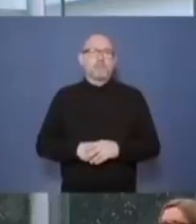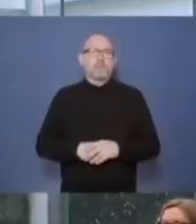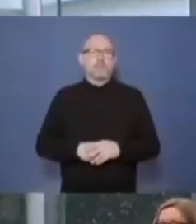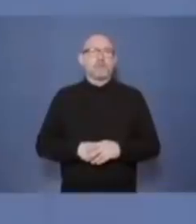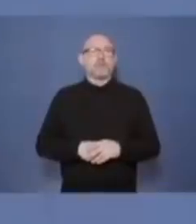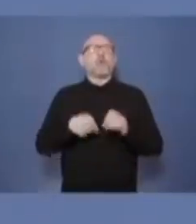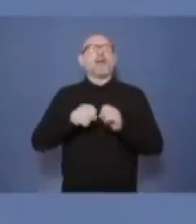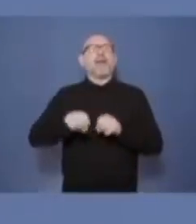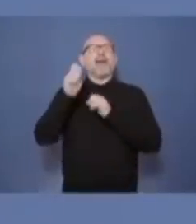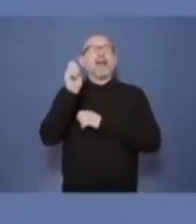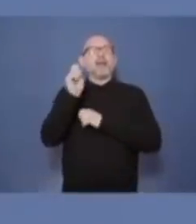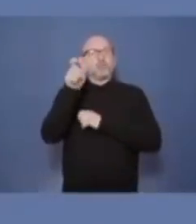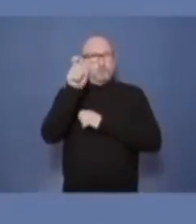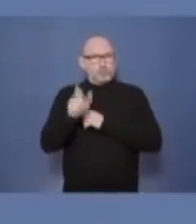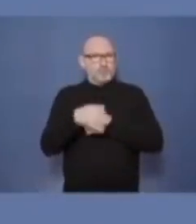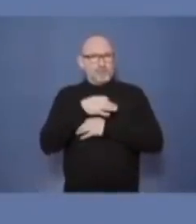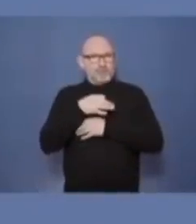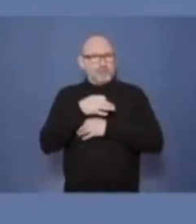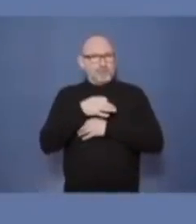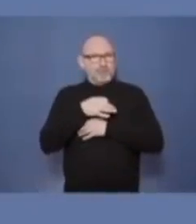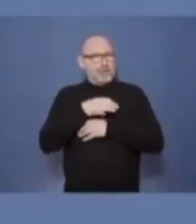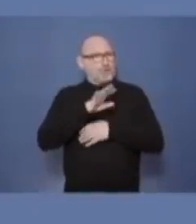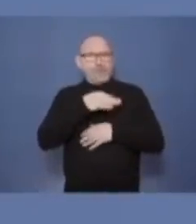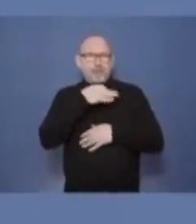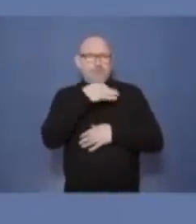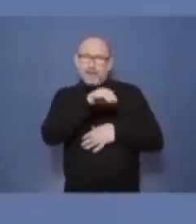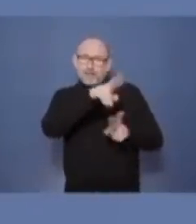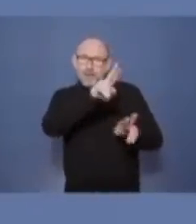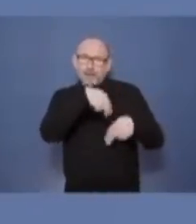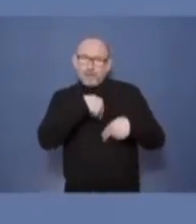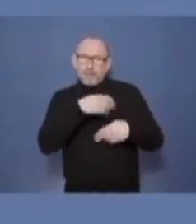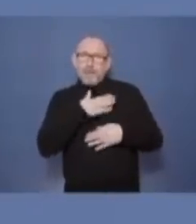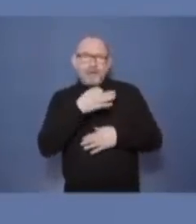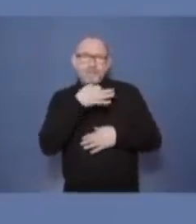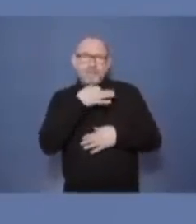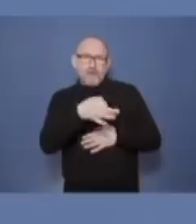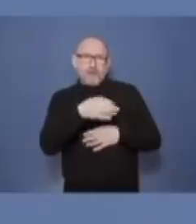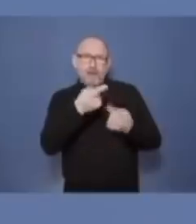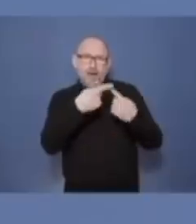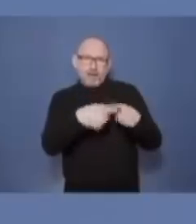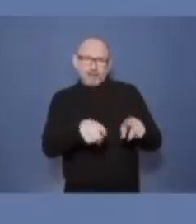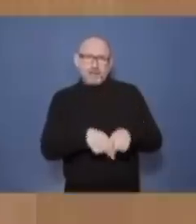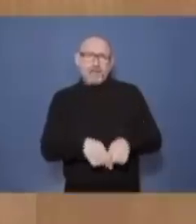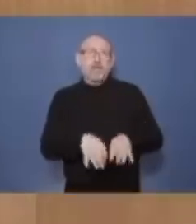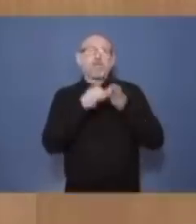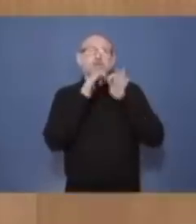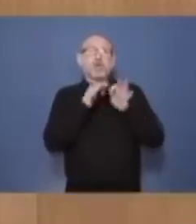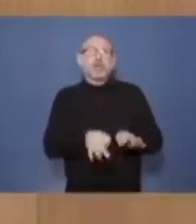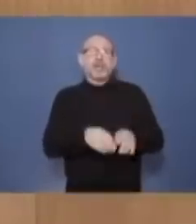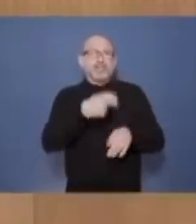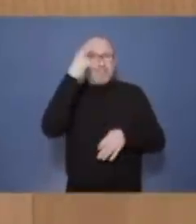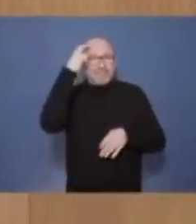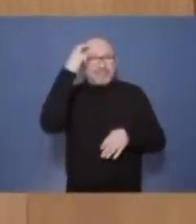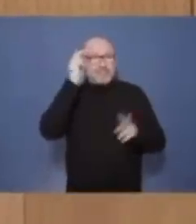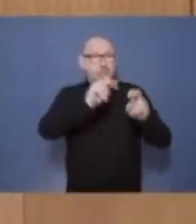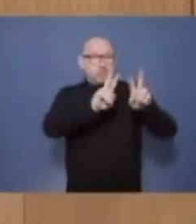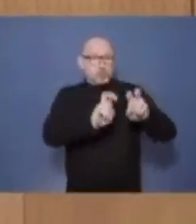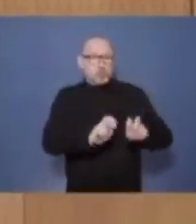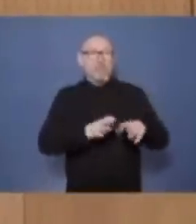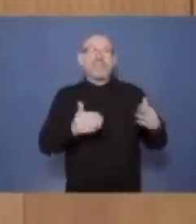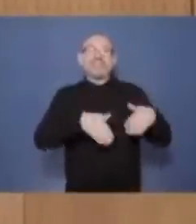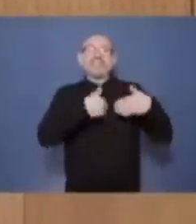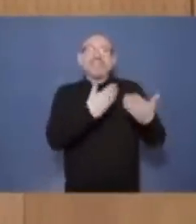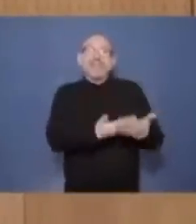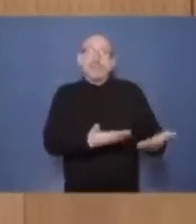Haben Sie aber meine Frage nicht beantwortet, weil die Frage war ja, welche konkreten wissenschaftlichen Studien gibt es? Und Sie sagten jetzt,